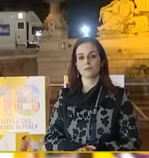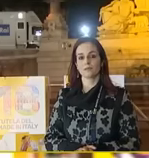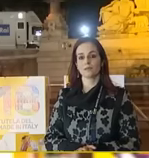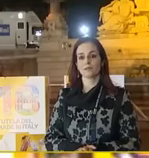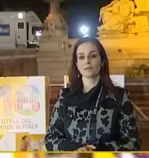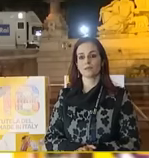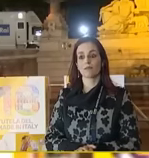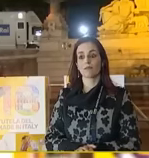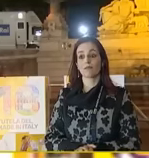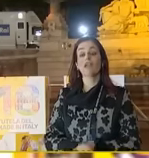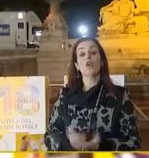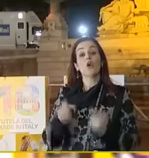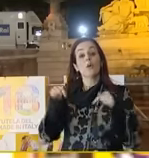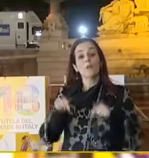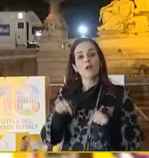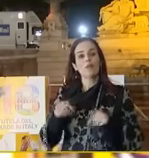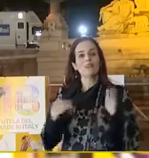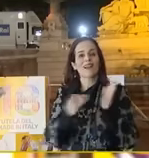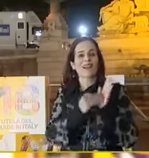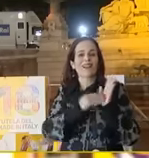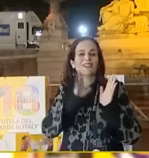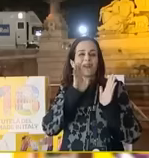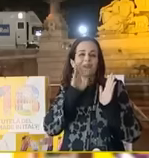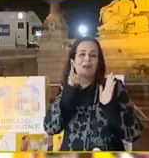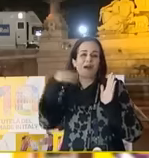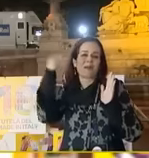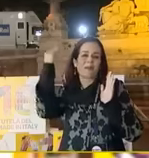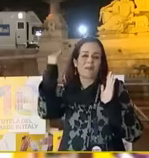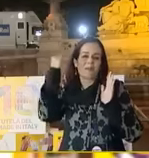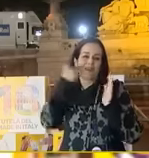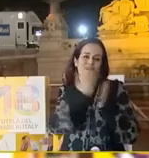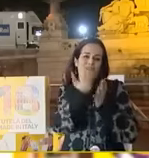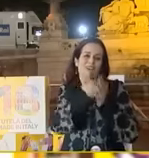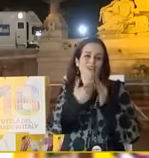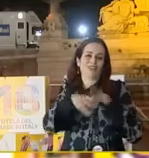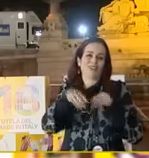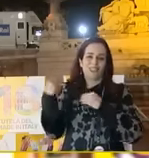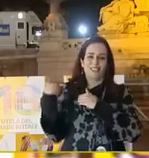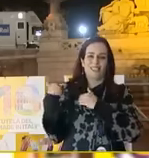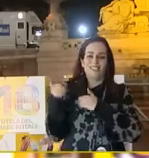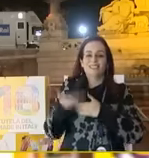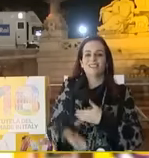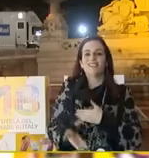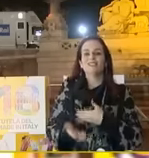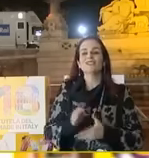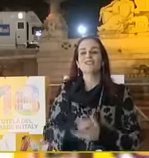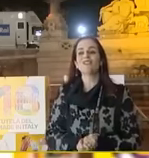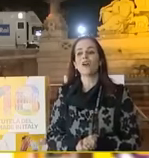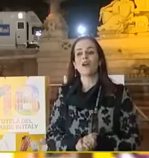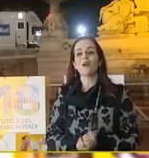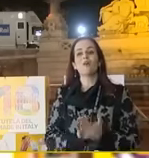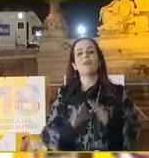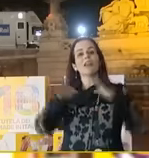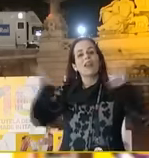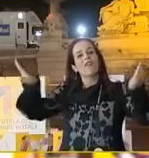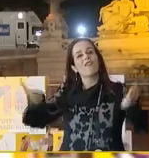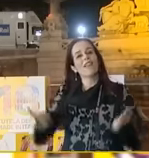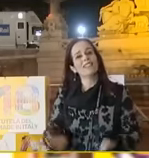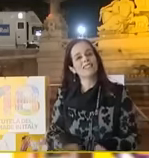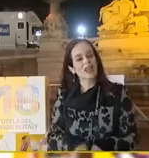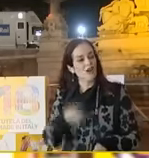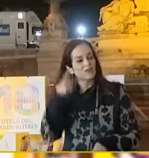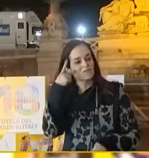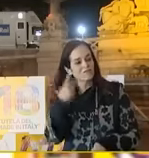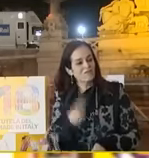proprio dalla casa di cui vi raccontavo prima, che spesso vedo nella valle e all'imbocco della Val d'Aosta. Spesso vedo